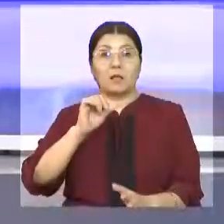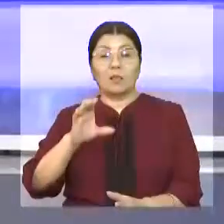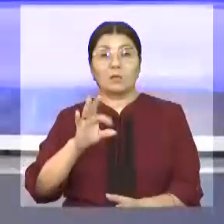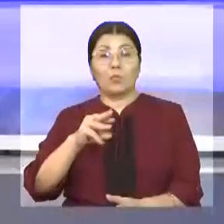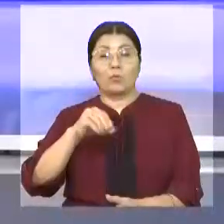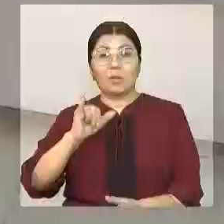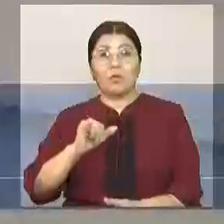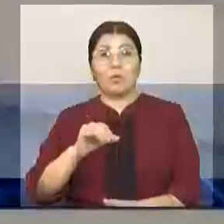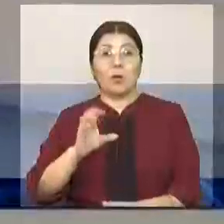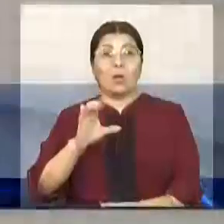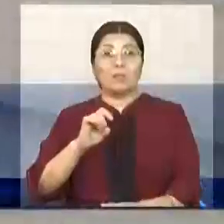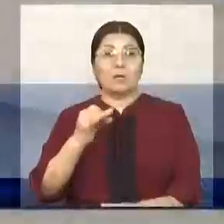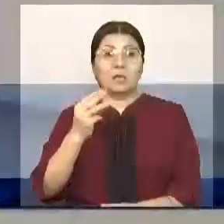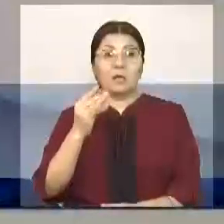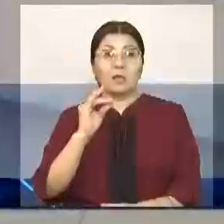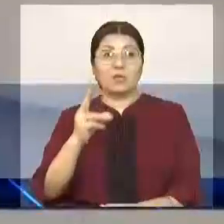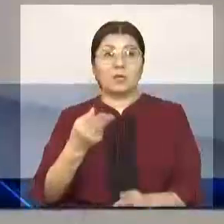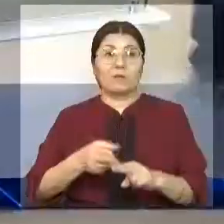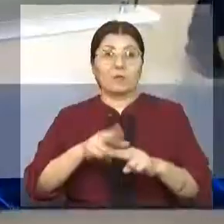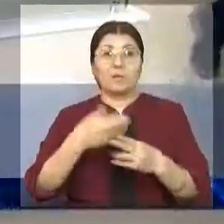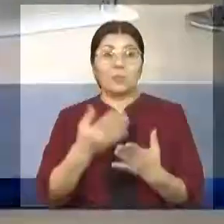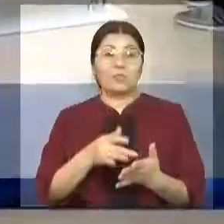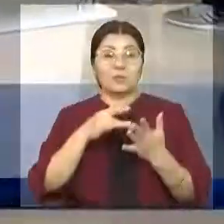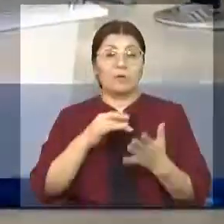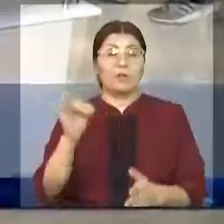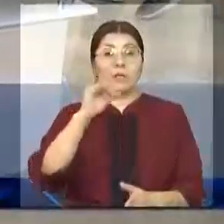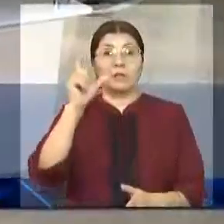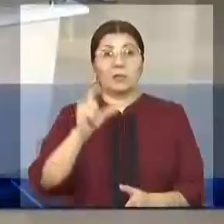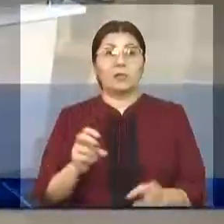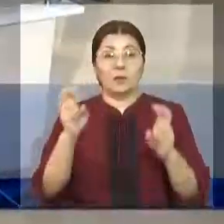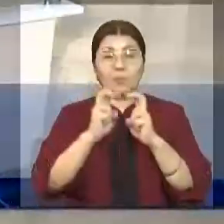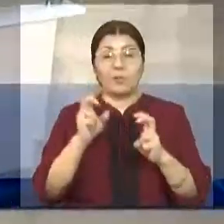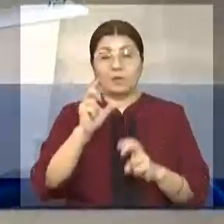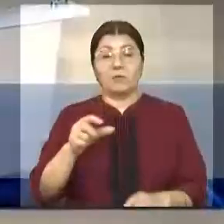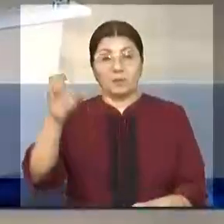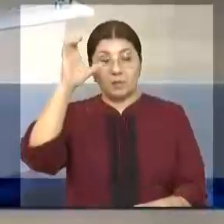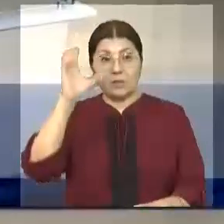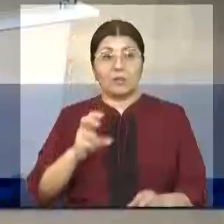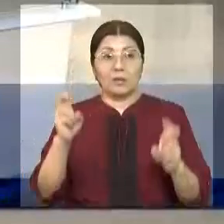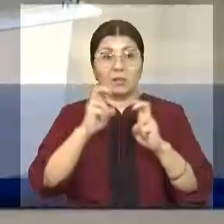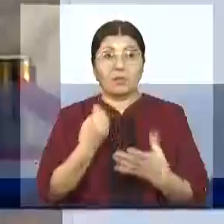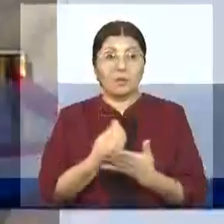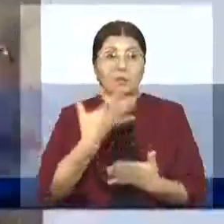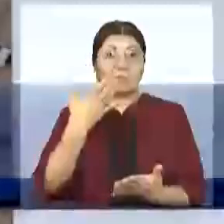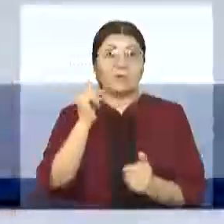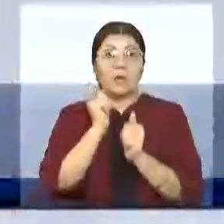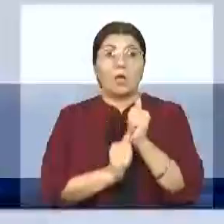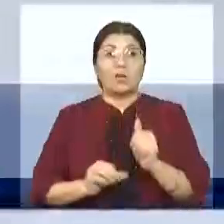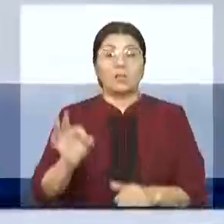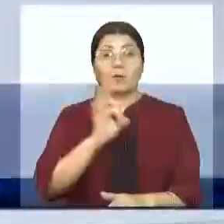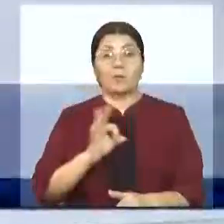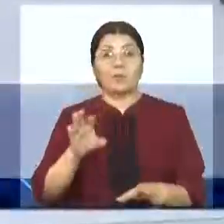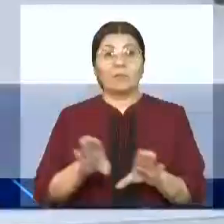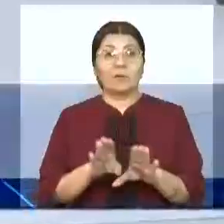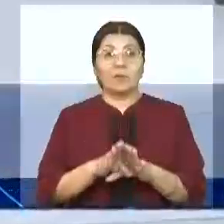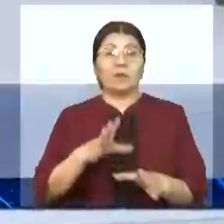Сарайшек». Команда в составе квалифицированных археологов и историков, исследователей и ученых изучают достопримечательности каждого региона. В этот